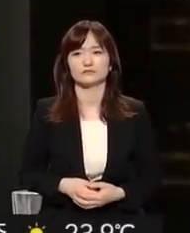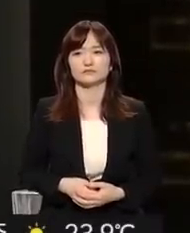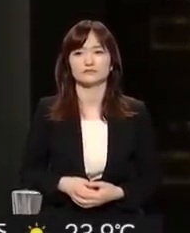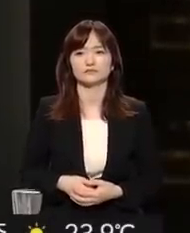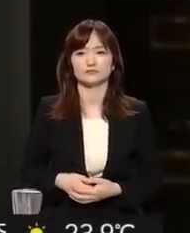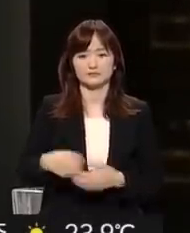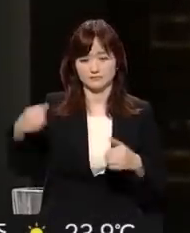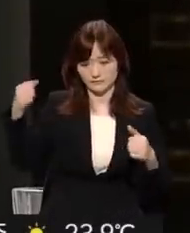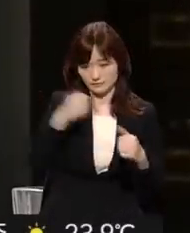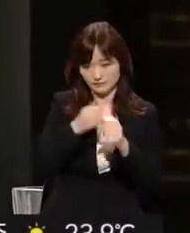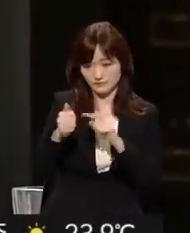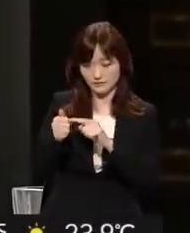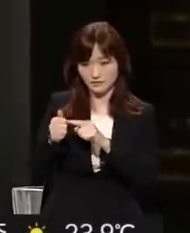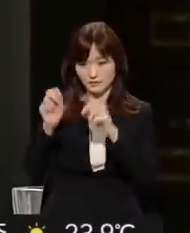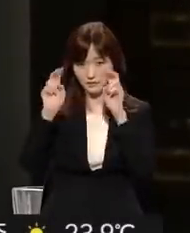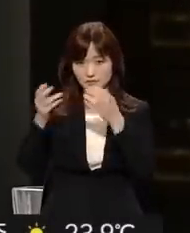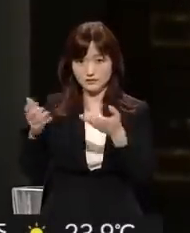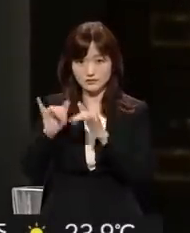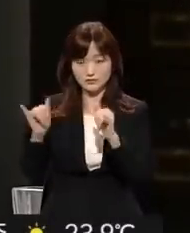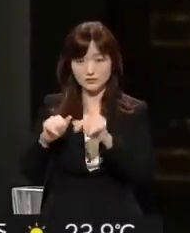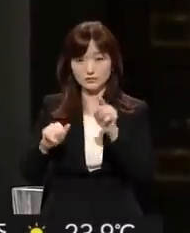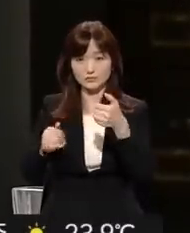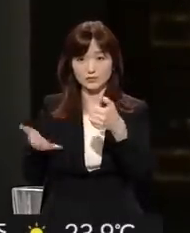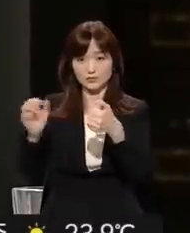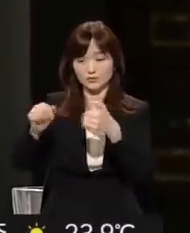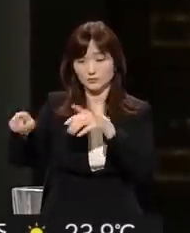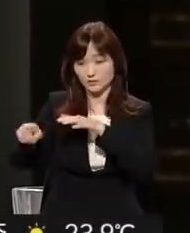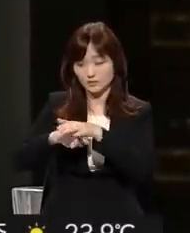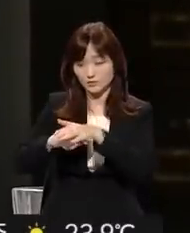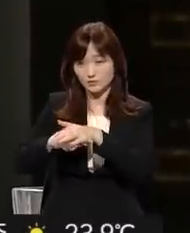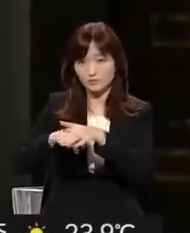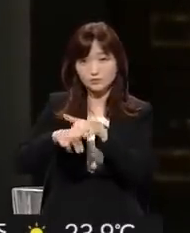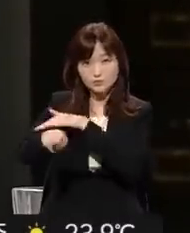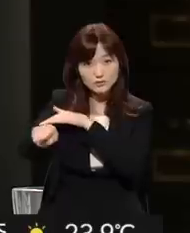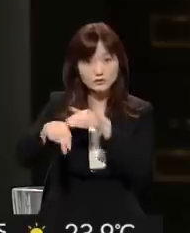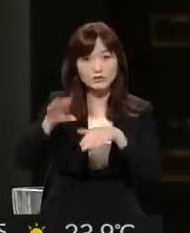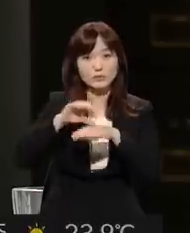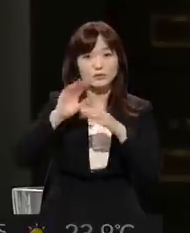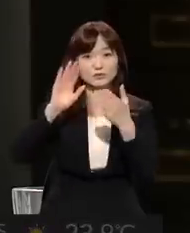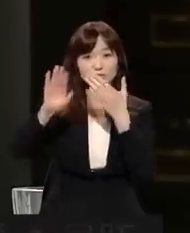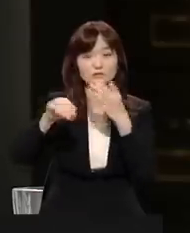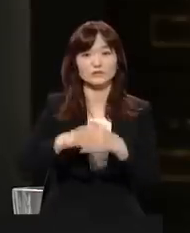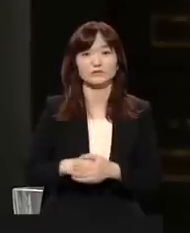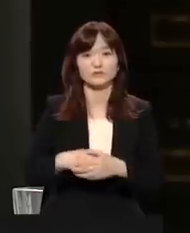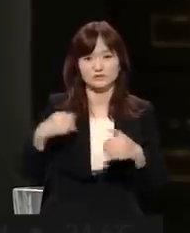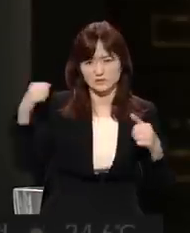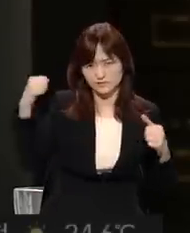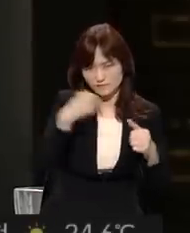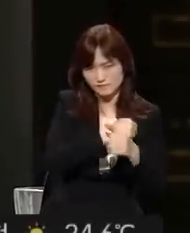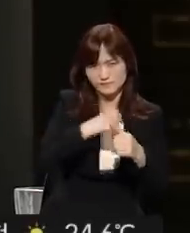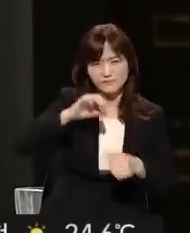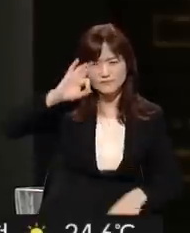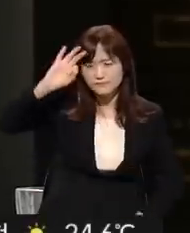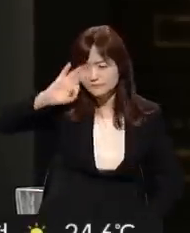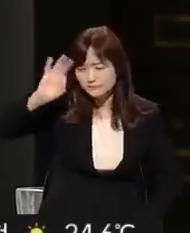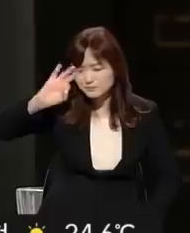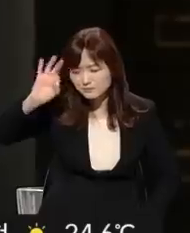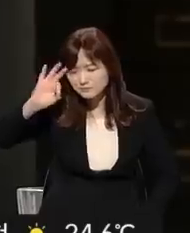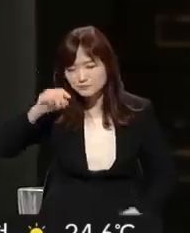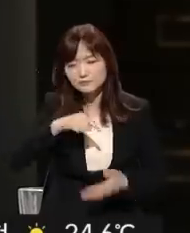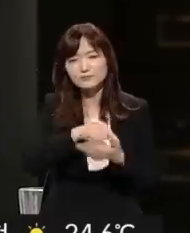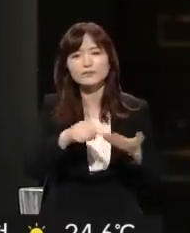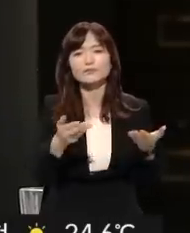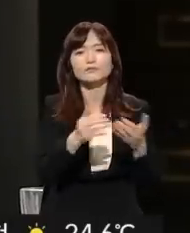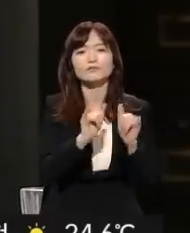튀었어요. 라고 그때 얘기를 했었습니다. 주장을 했었죠. 그런데 방송 이후에 가해자가 그토록 찾아다니던